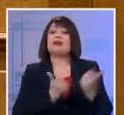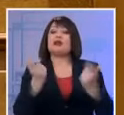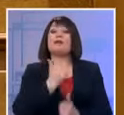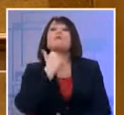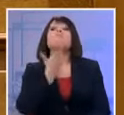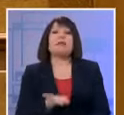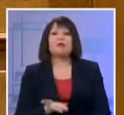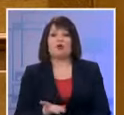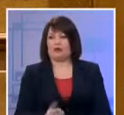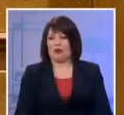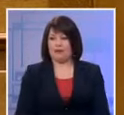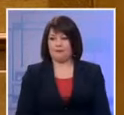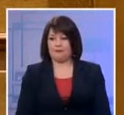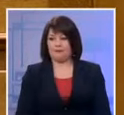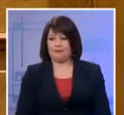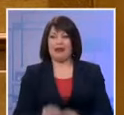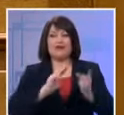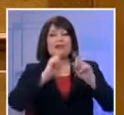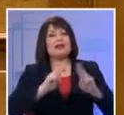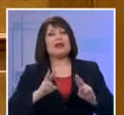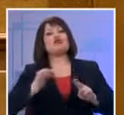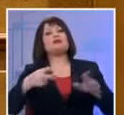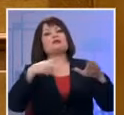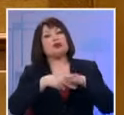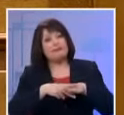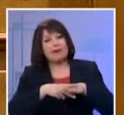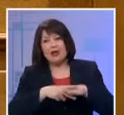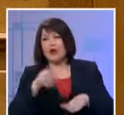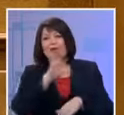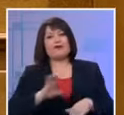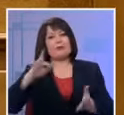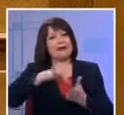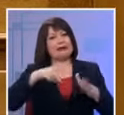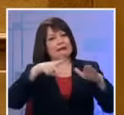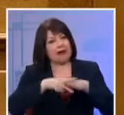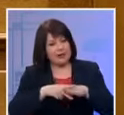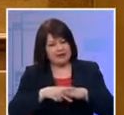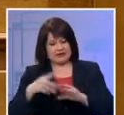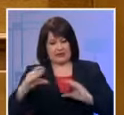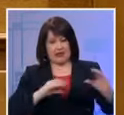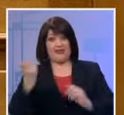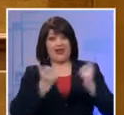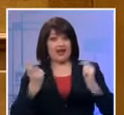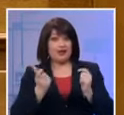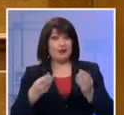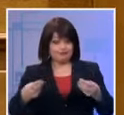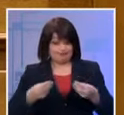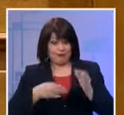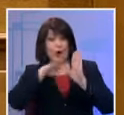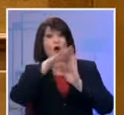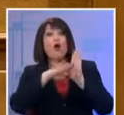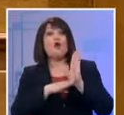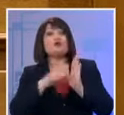Οι ευρωπαϊκοί θεσμοί και το ΔΝΤ θα πρέπει να μας ξαναδανείσουν. Και όταν μας δανείζουν βάζουν όρους. Αυτό είναι που δεν